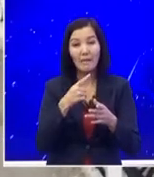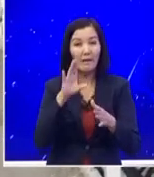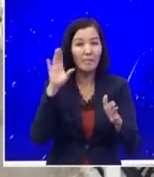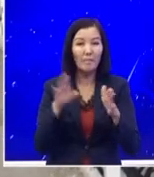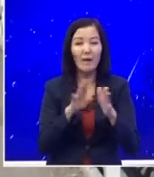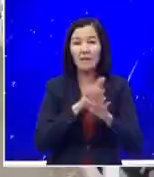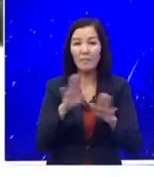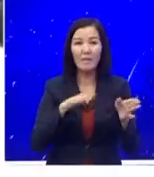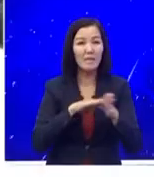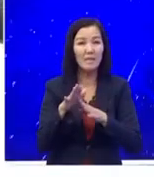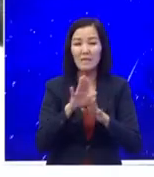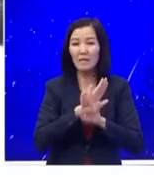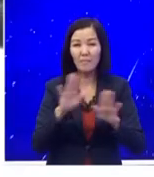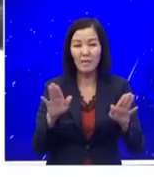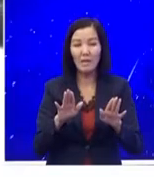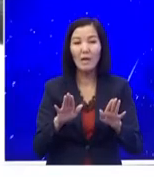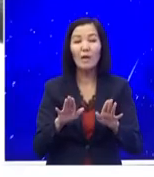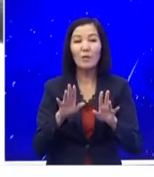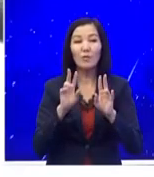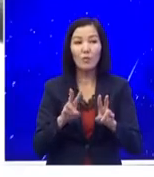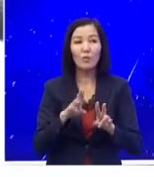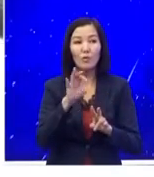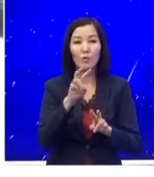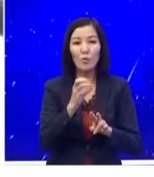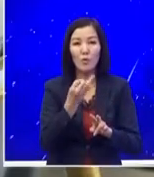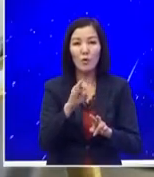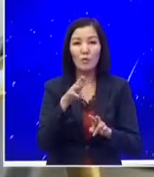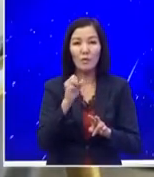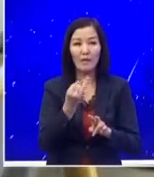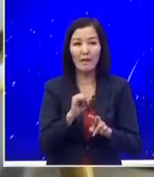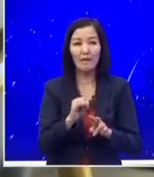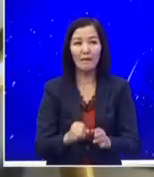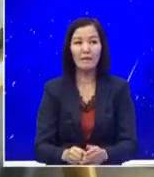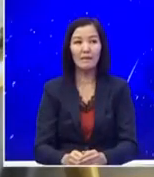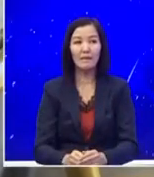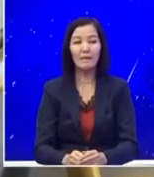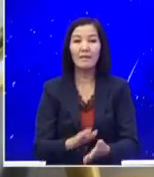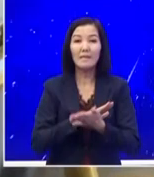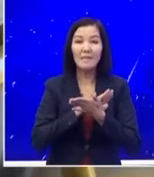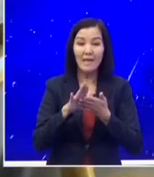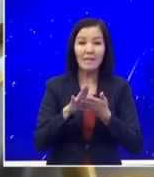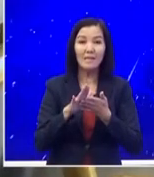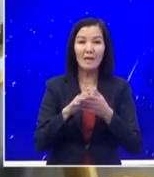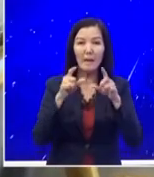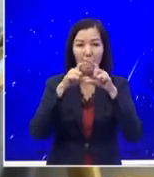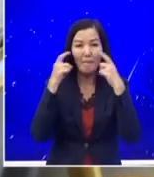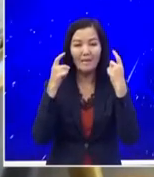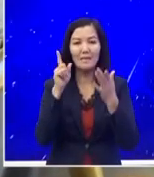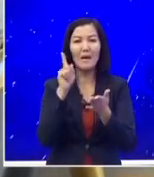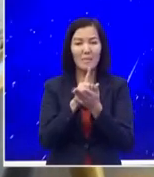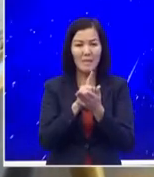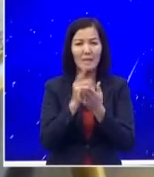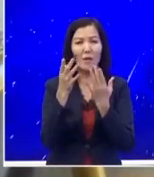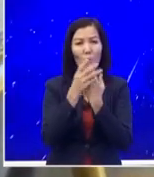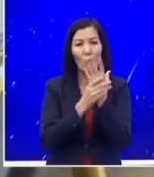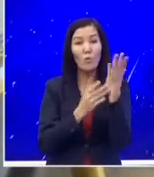асып іске асырып жүргендер де жоқ емес. Солардың бірі Төлеутай Тұрсынбеков. Санитарлық нені маскамен жүргізу, қолғаппен жүргізу